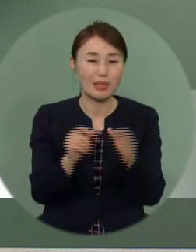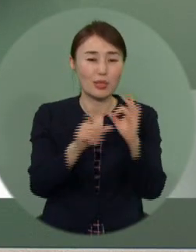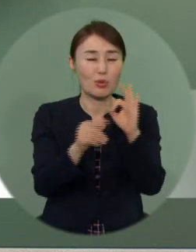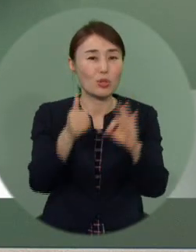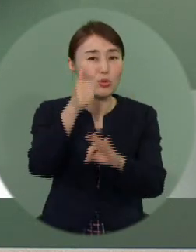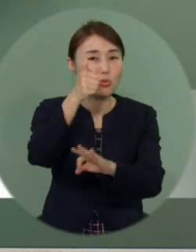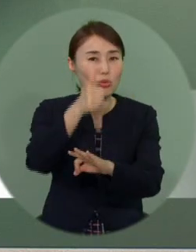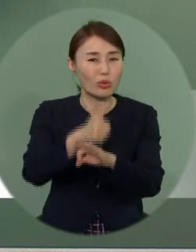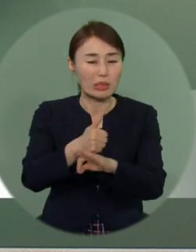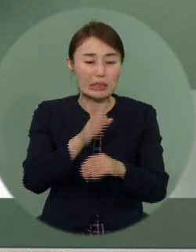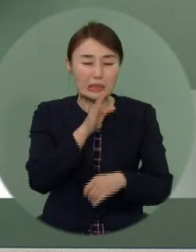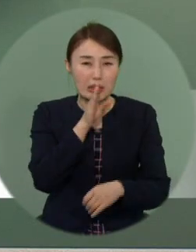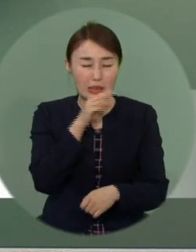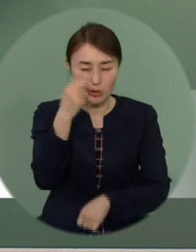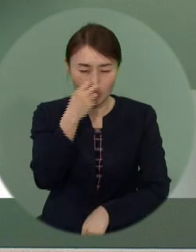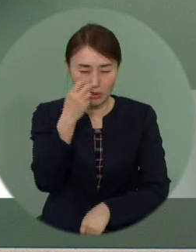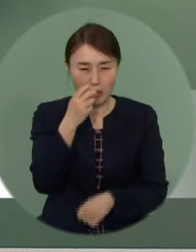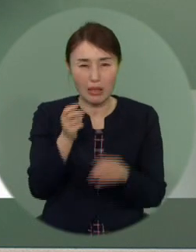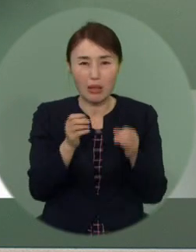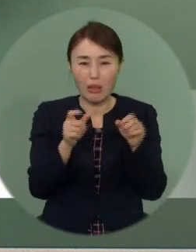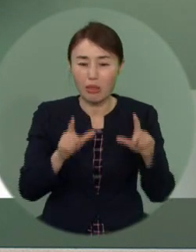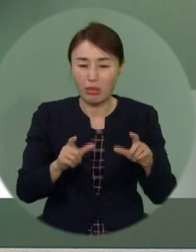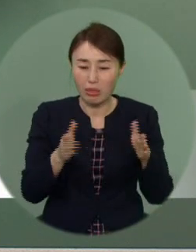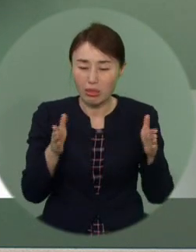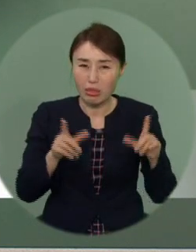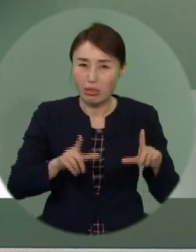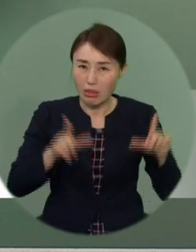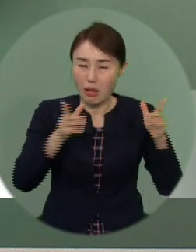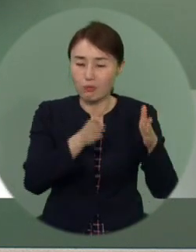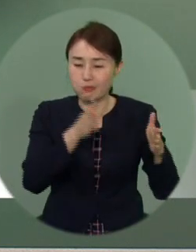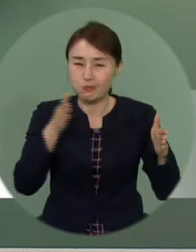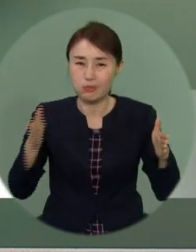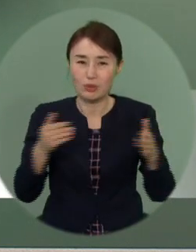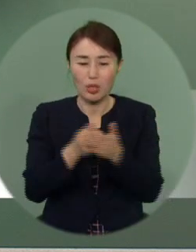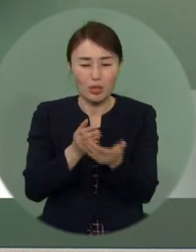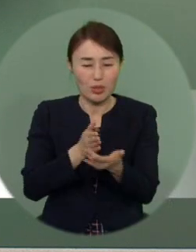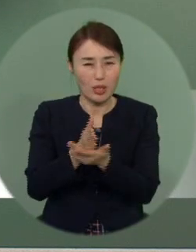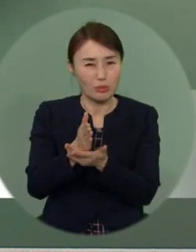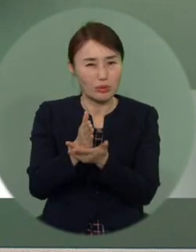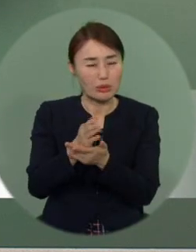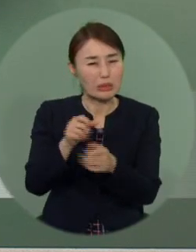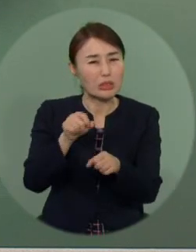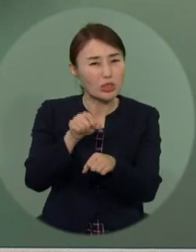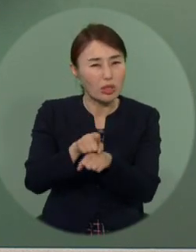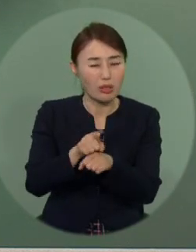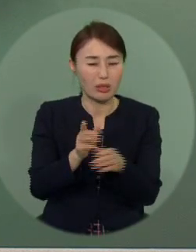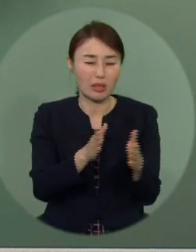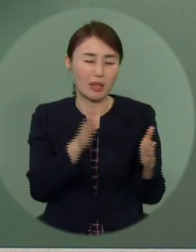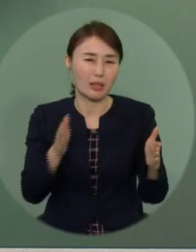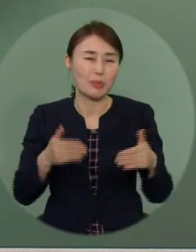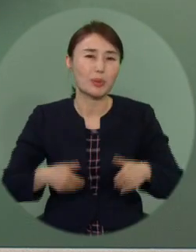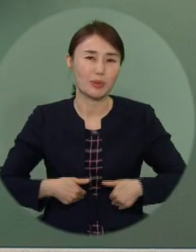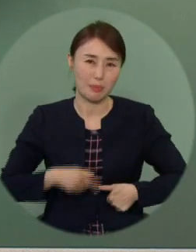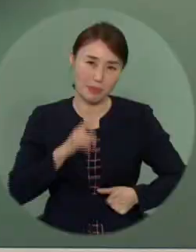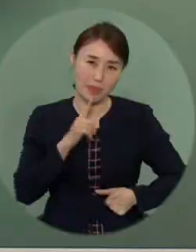종료되는 진상조사 기간의 연장과 전문성 강화가 시급하다는 지적입니다 유민호